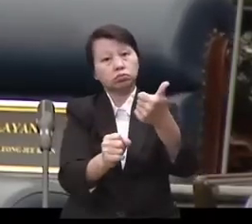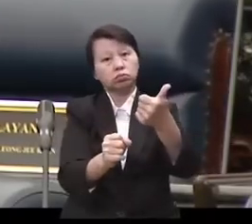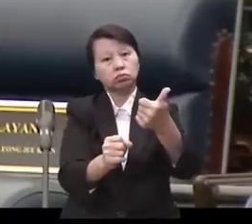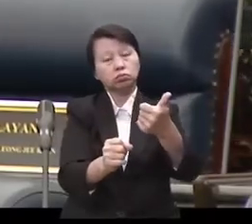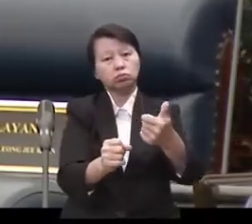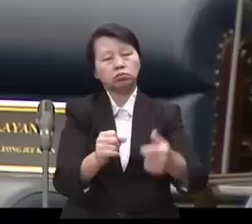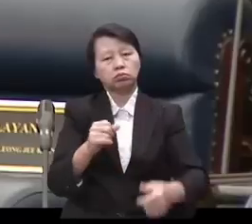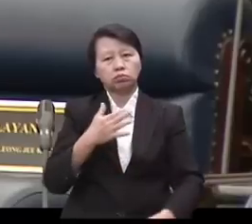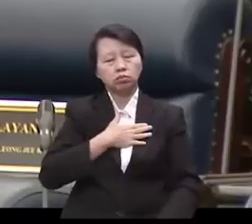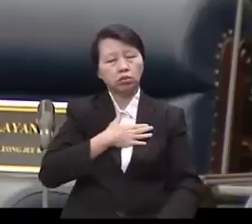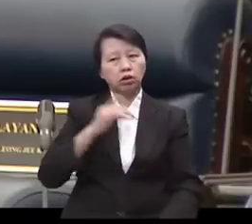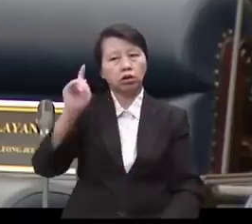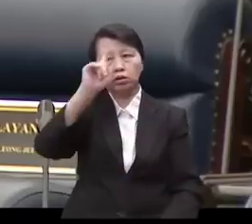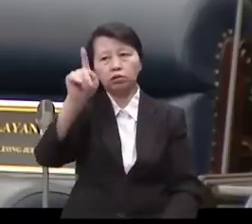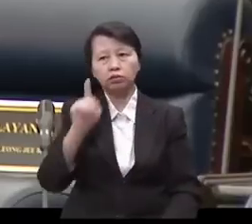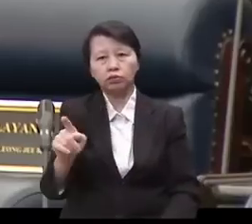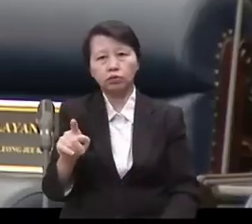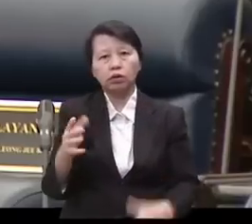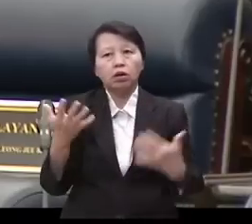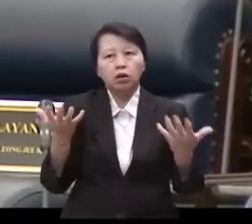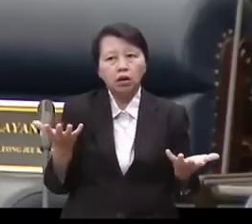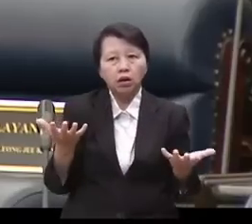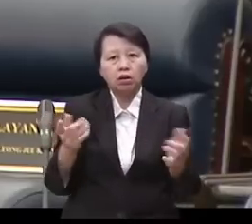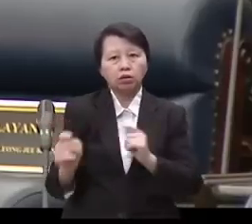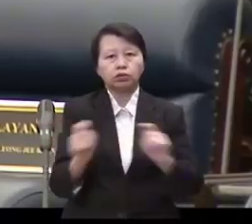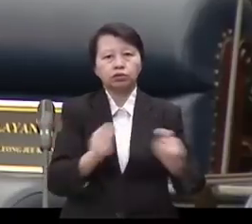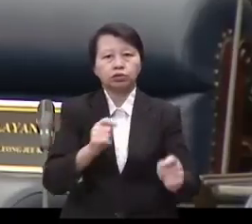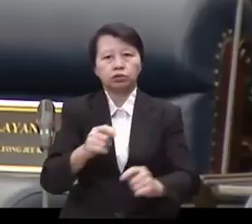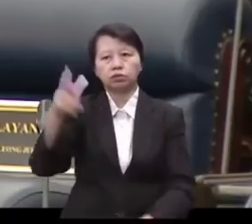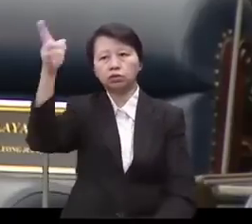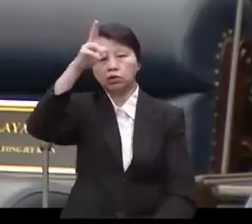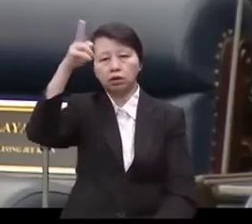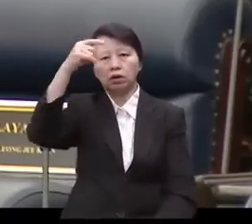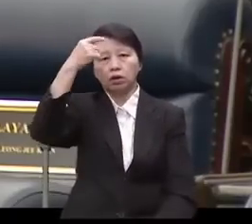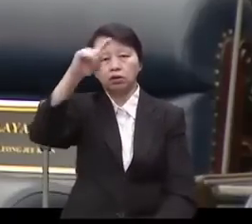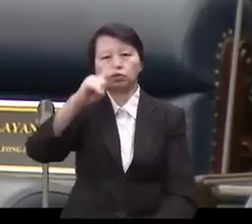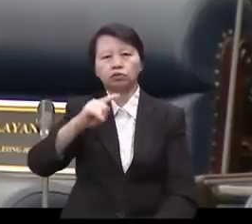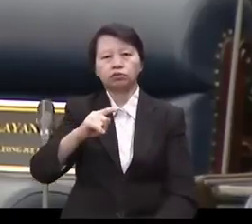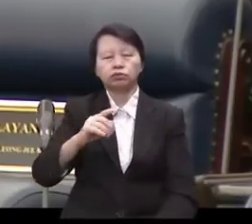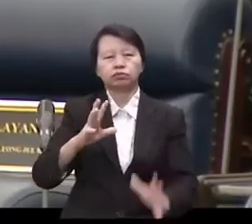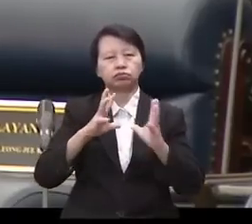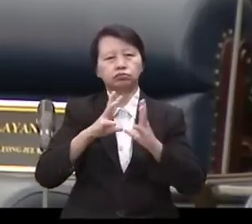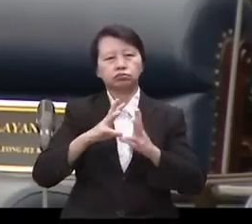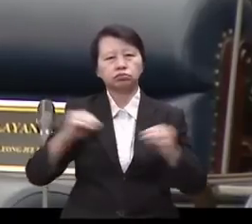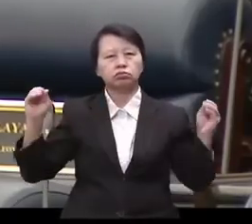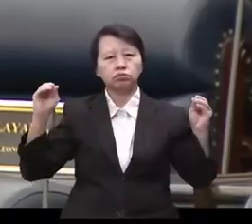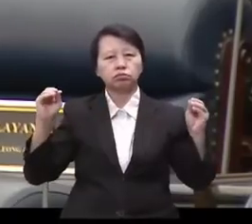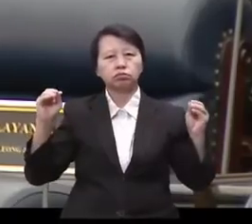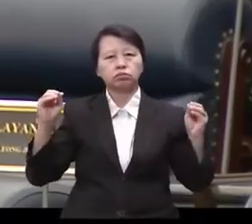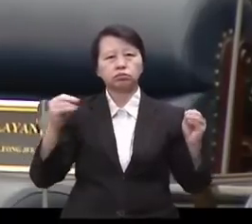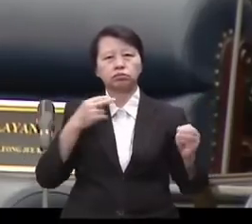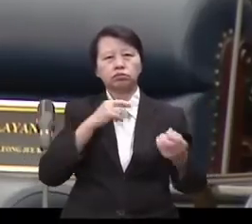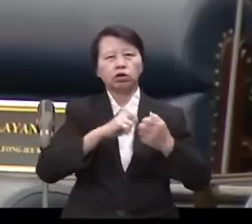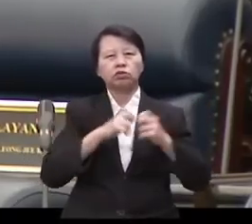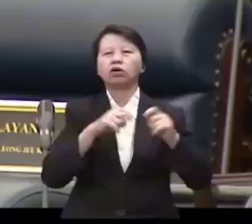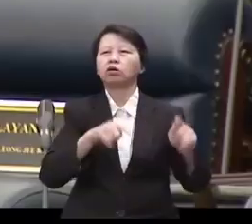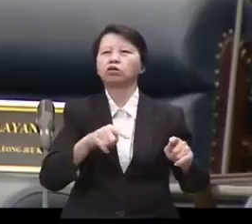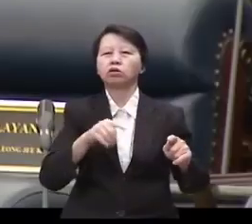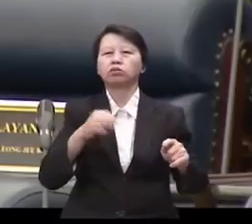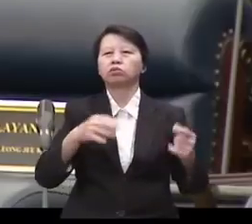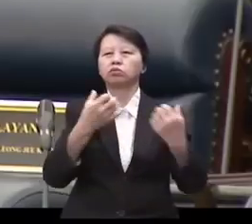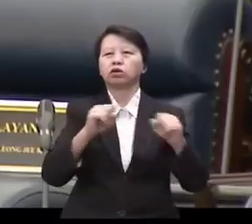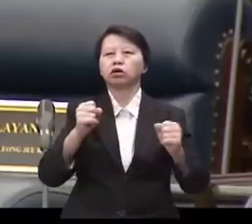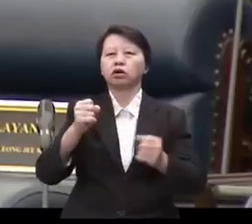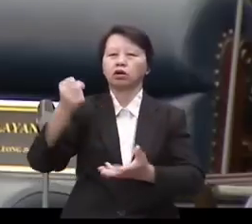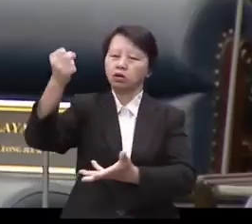bilakah dan apakah tindakan kerjaan untuk mengatasi kekangan ini,